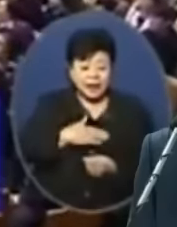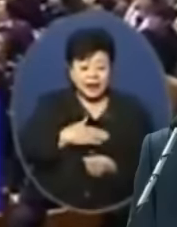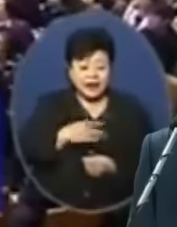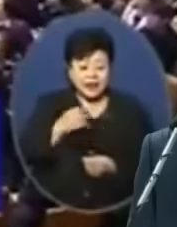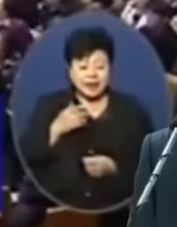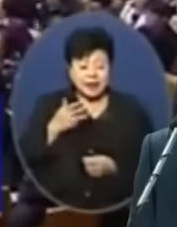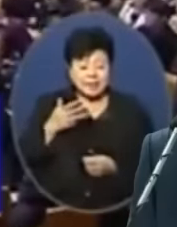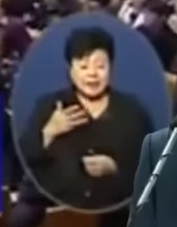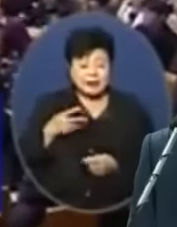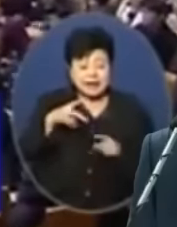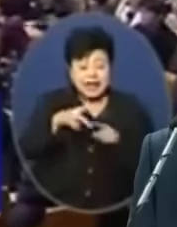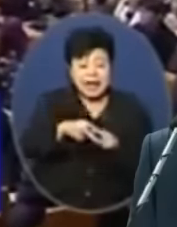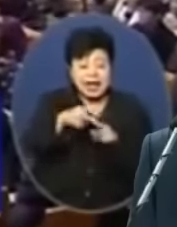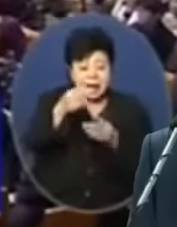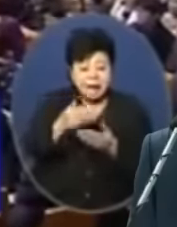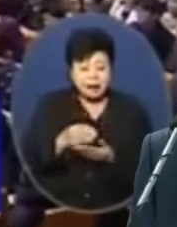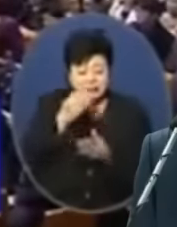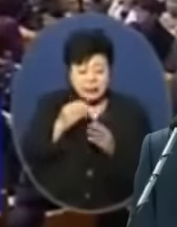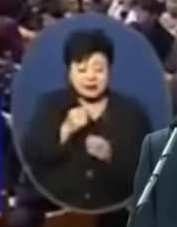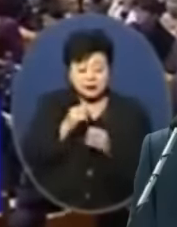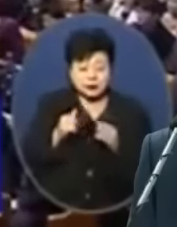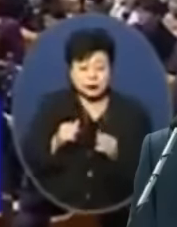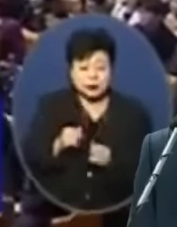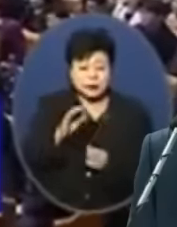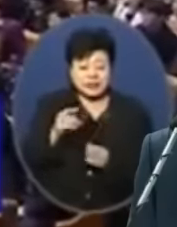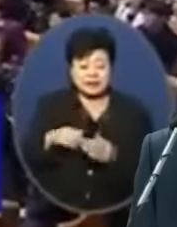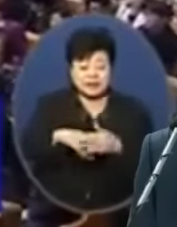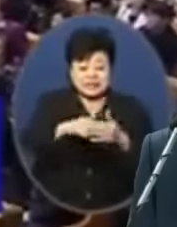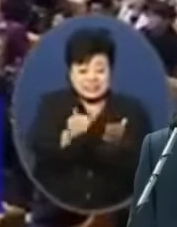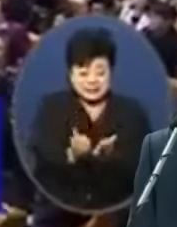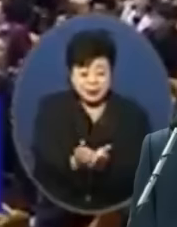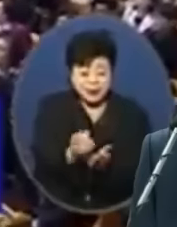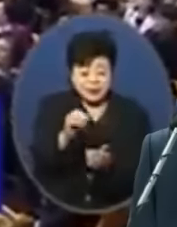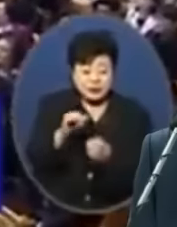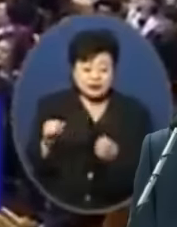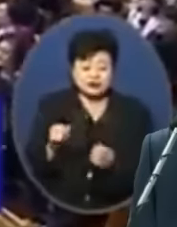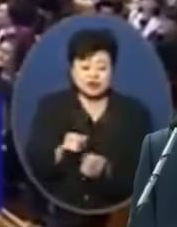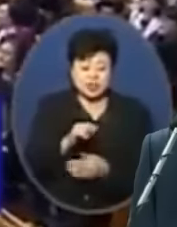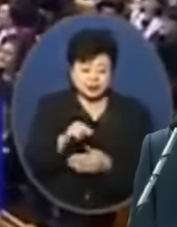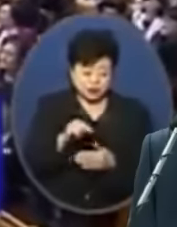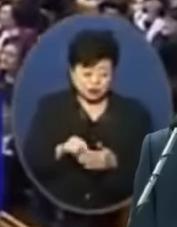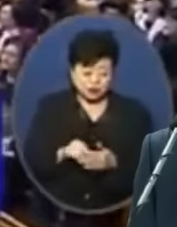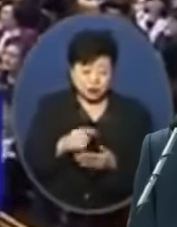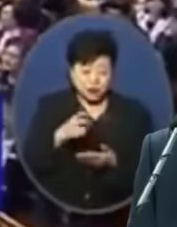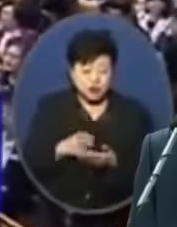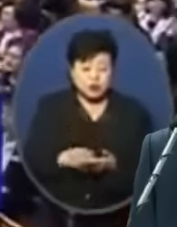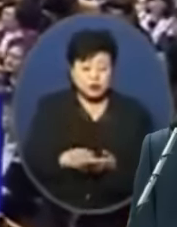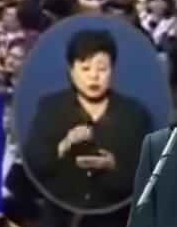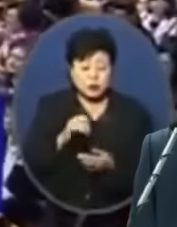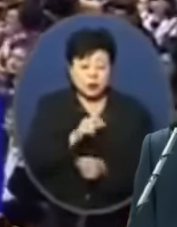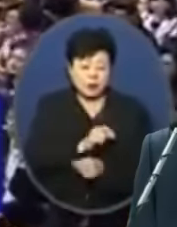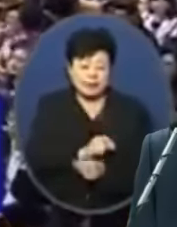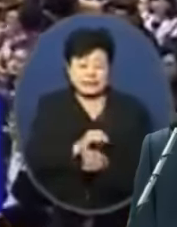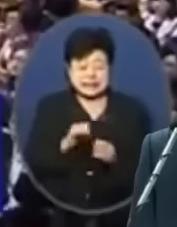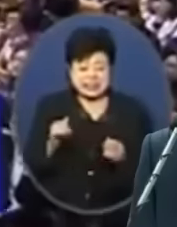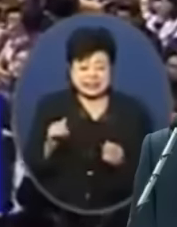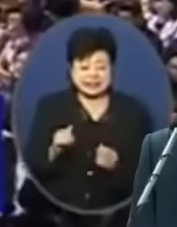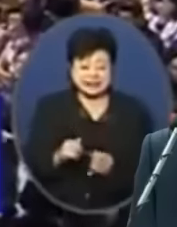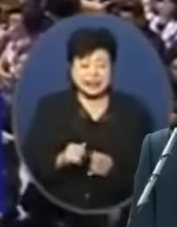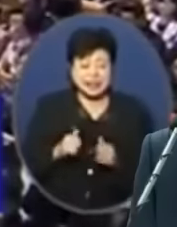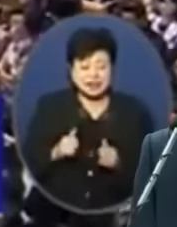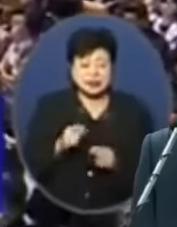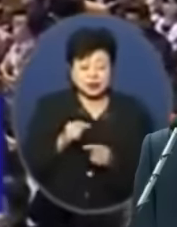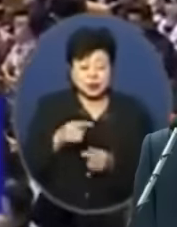8일 만에 할례를 받고 이스라엘 족속이요 베냐민 지파요 히브리인 중에 히브리인이요 율법으로는 바리새인이요